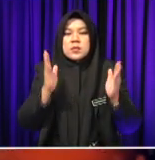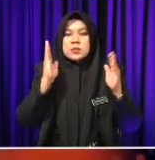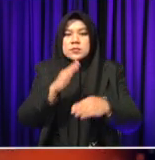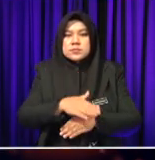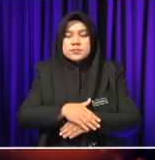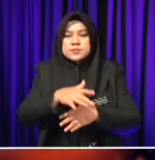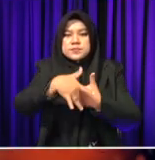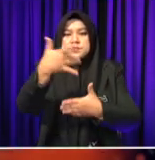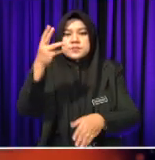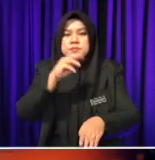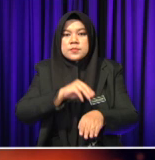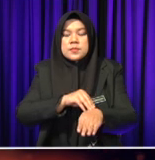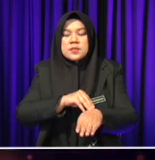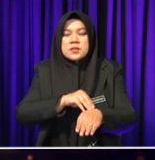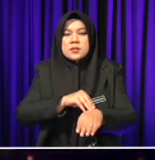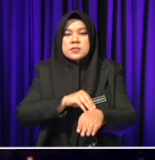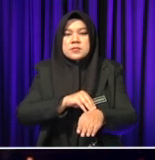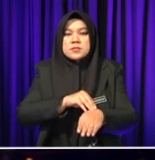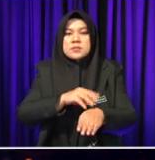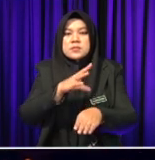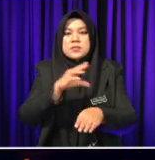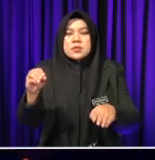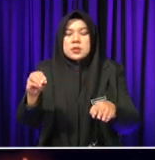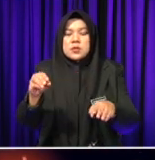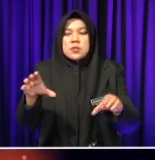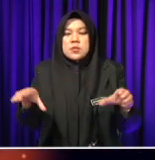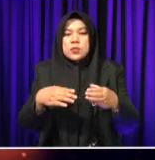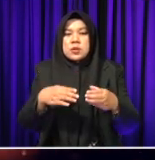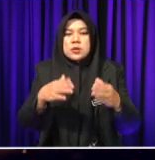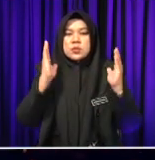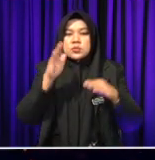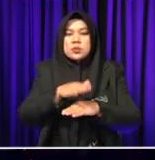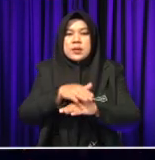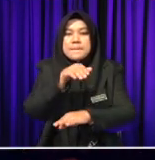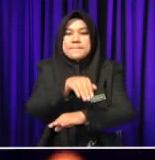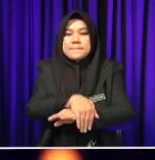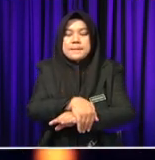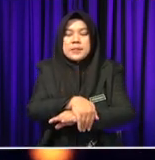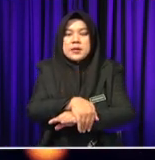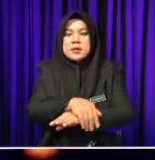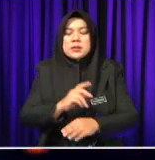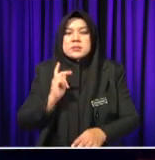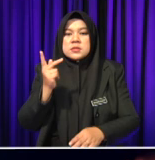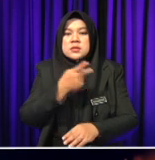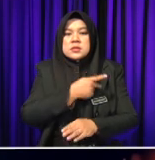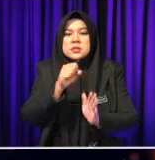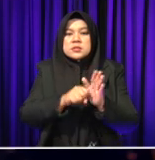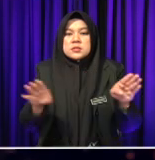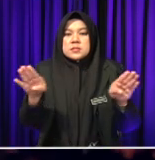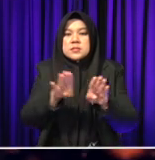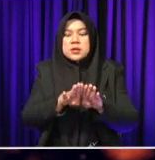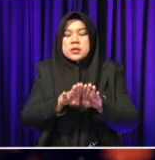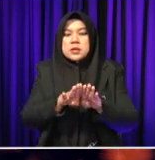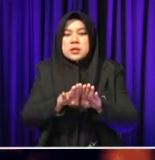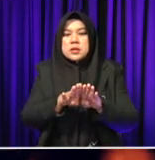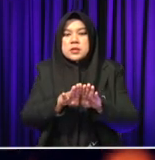waktu dan berusaha melazimikat kiam mulai oleh itu kita sebagai peneraju masa hadapan hendaklah sentiasa